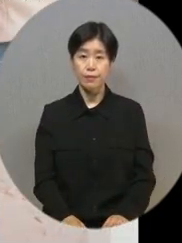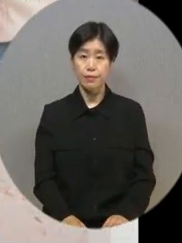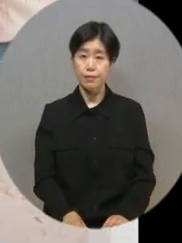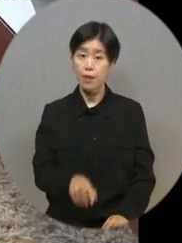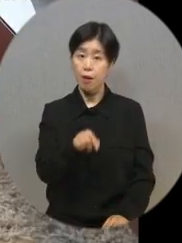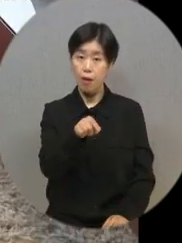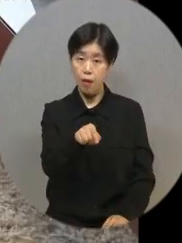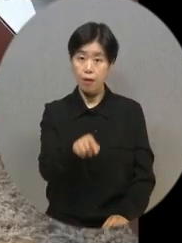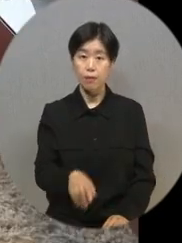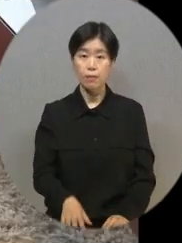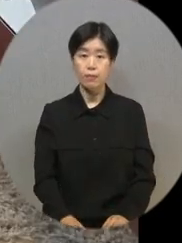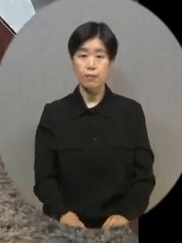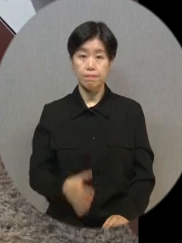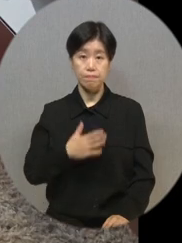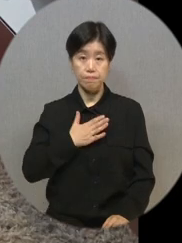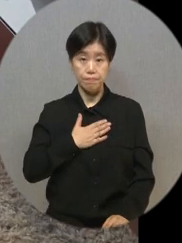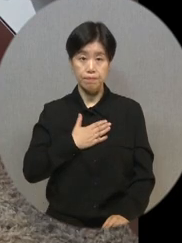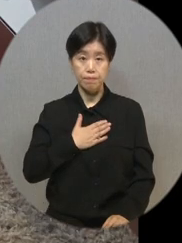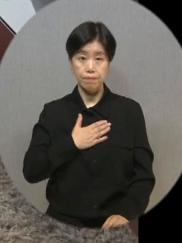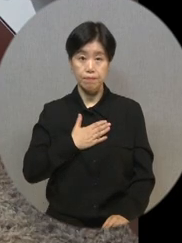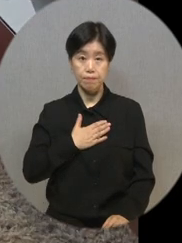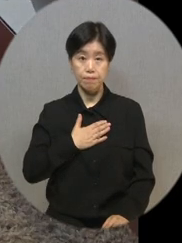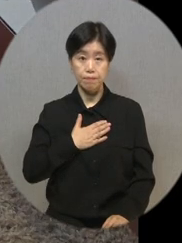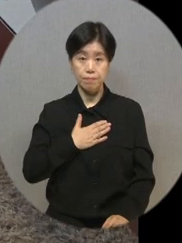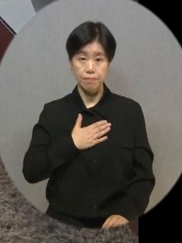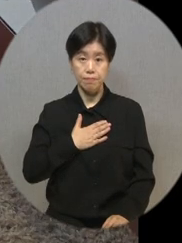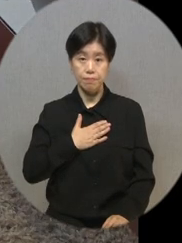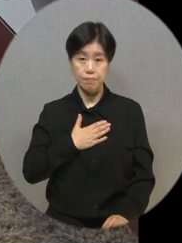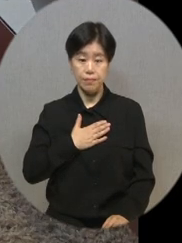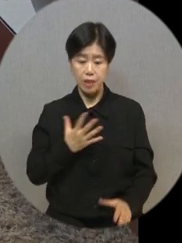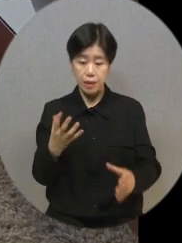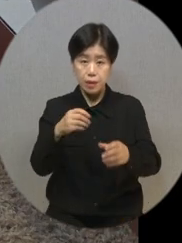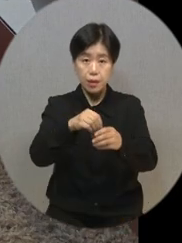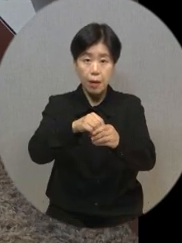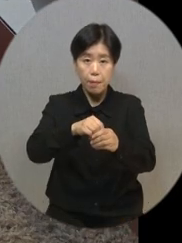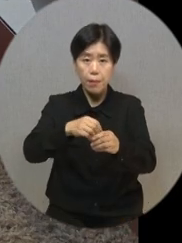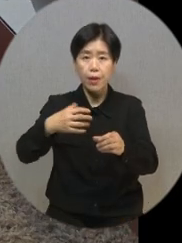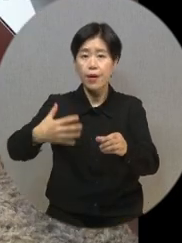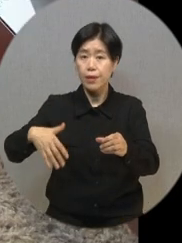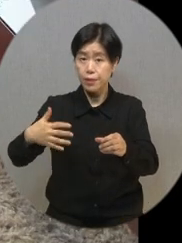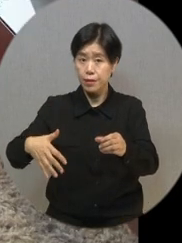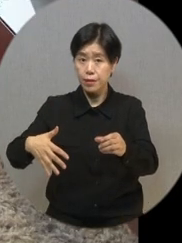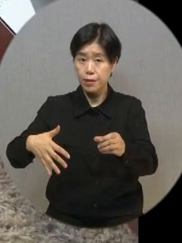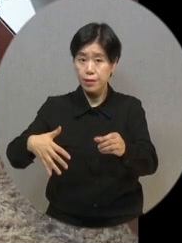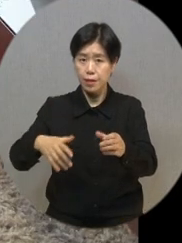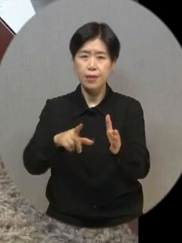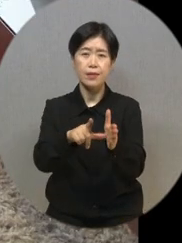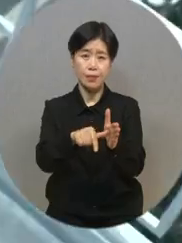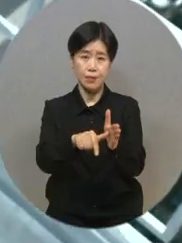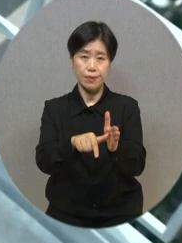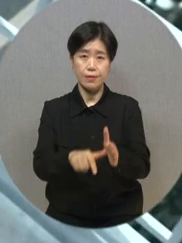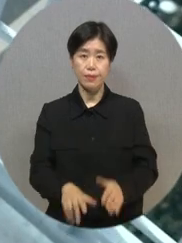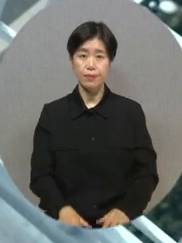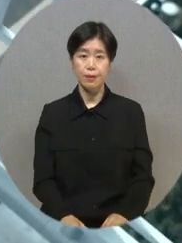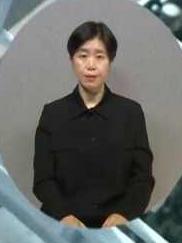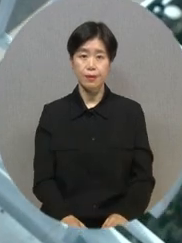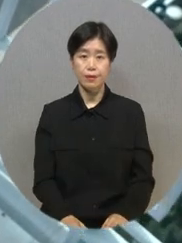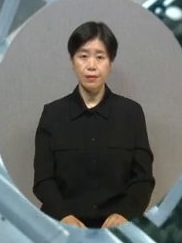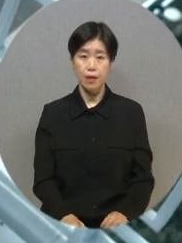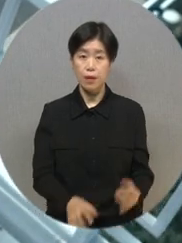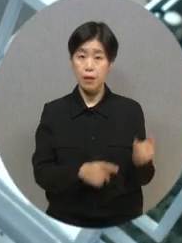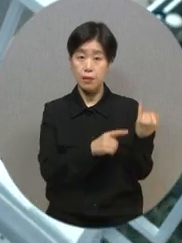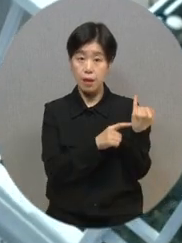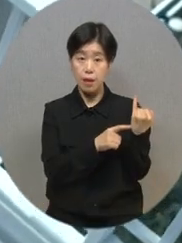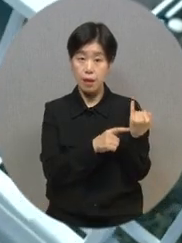이곳은 내가 담지 못한 순간입니다. 작가는